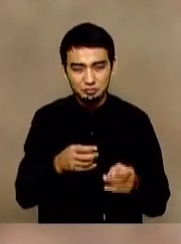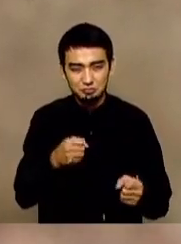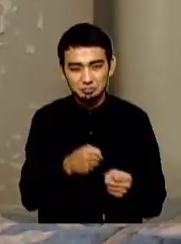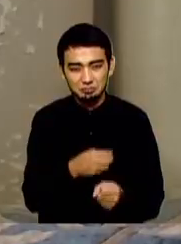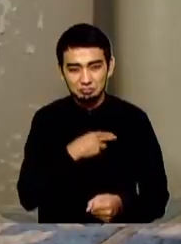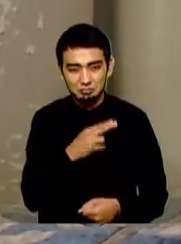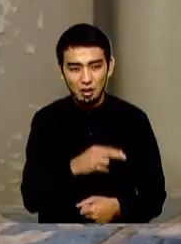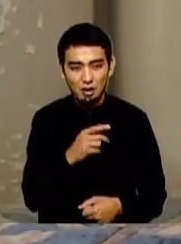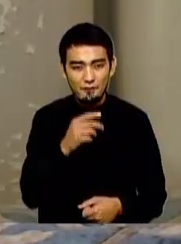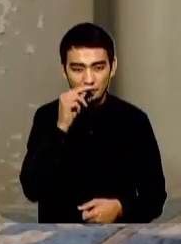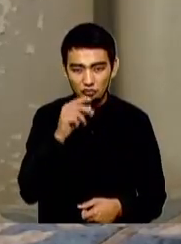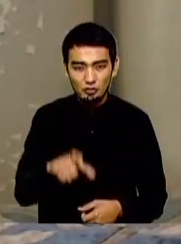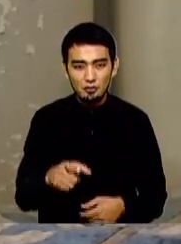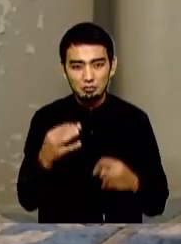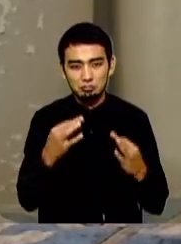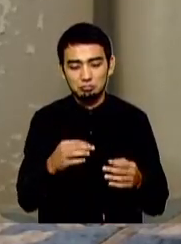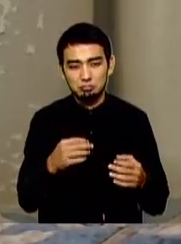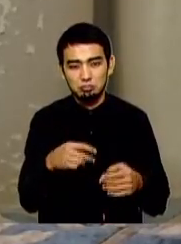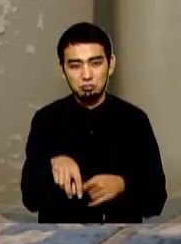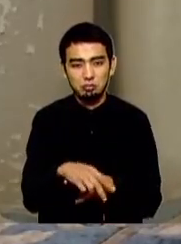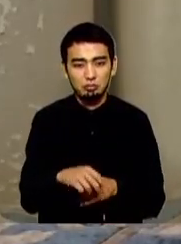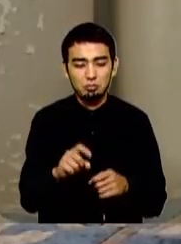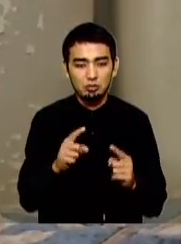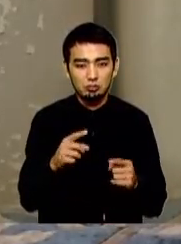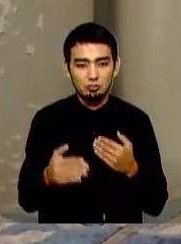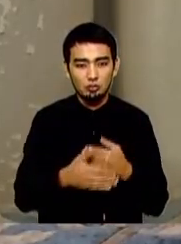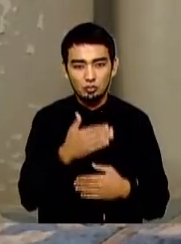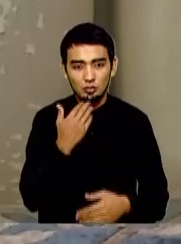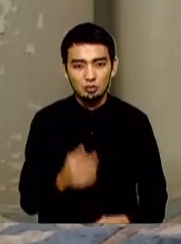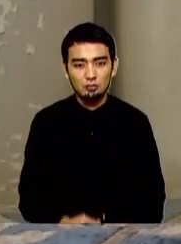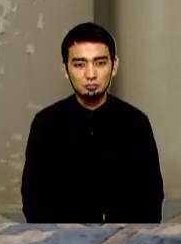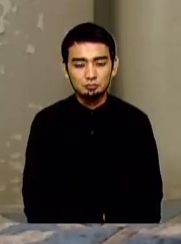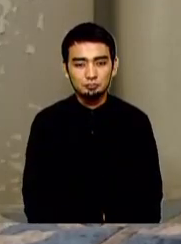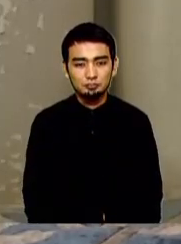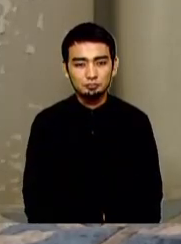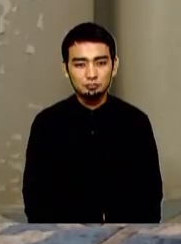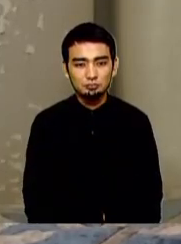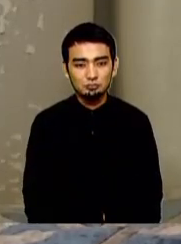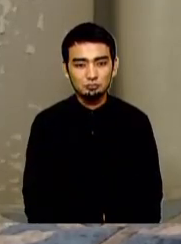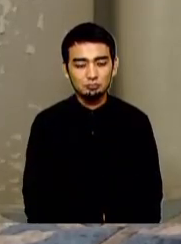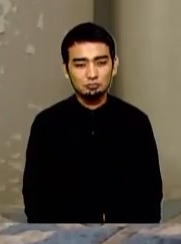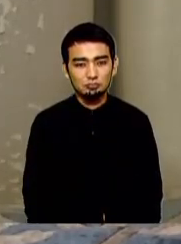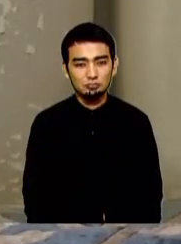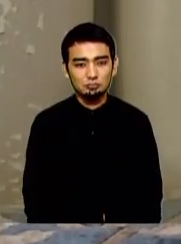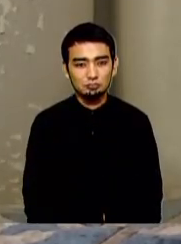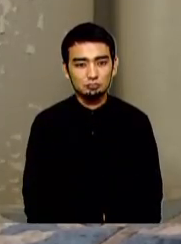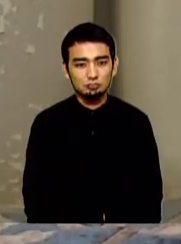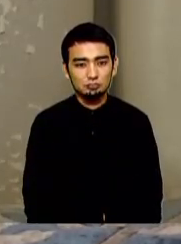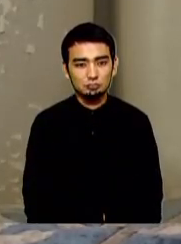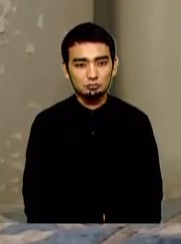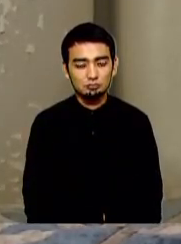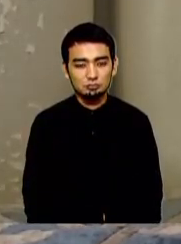бостандықта жүр. Машинан ары берген шықпайды қой машина. Қозғаған қой орнынан. Қозғағанда келін тұрып жатқан